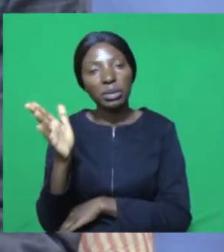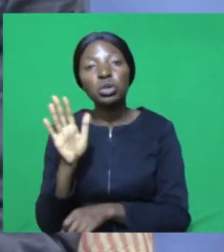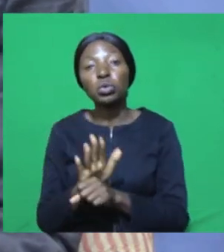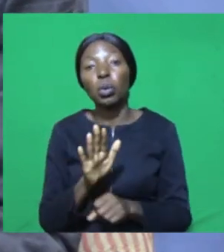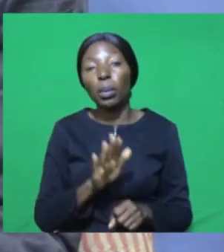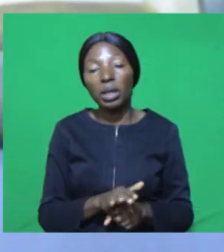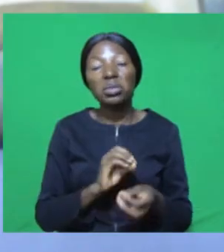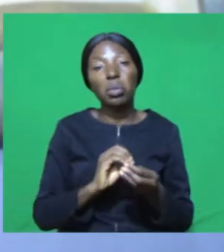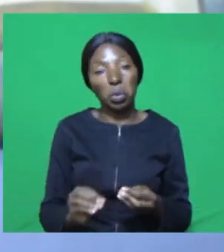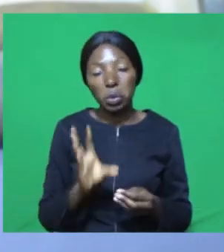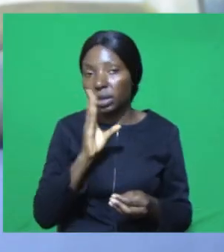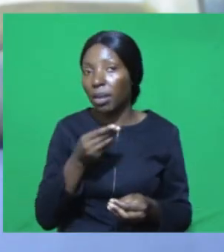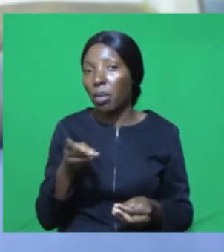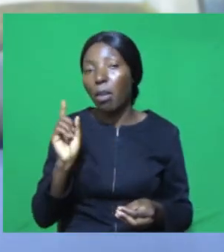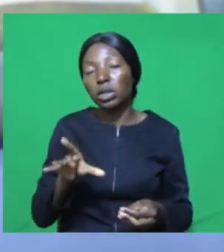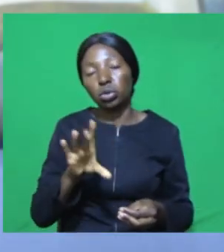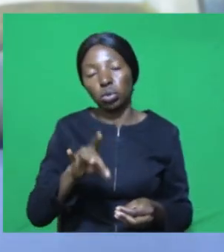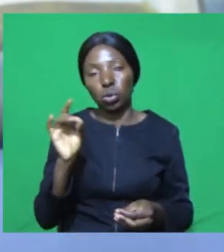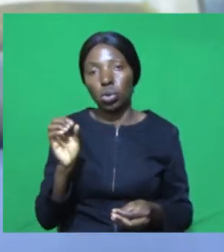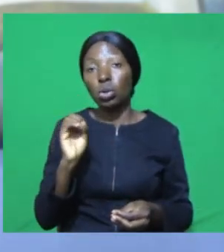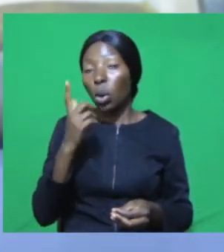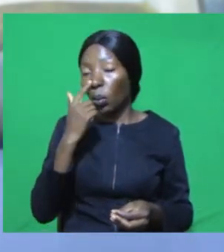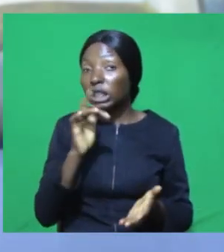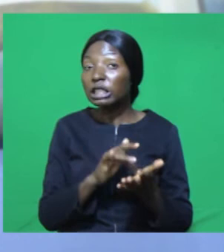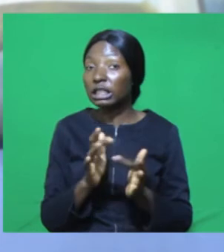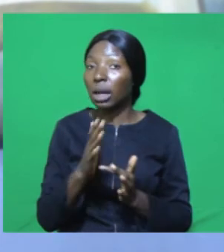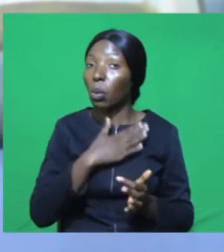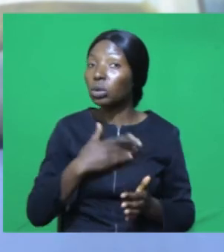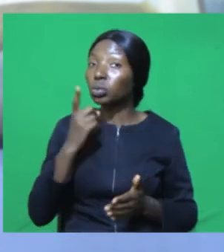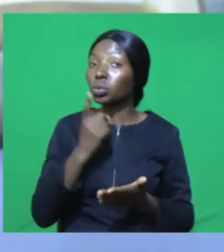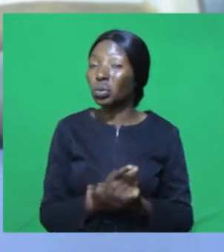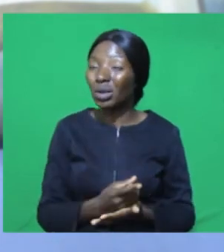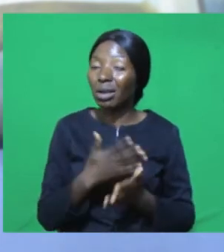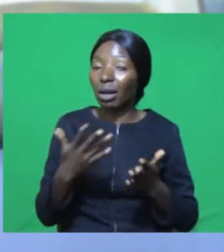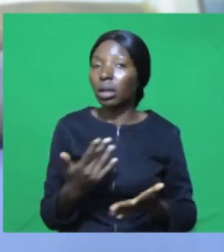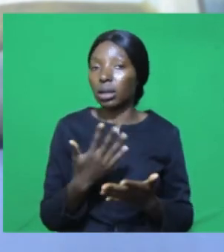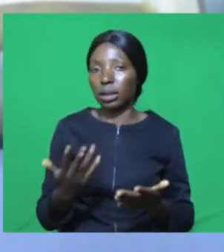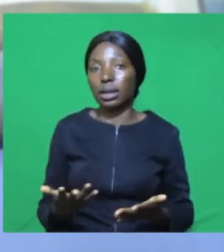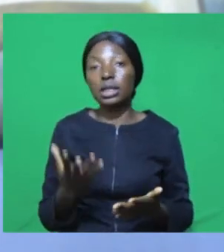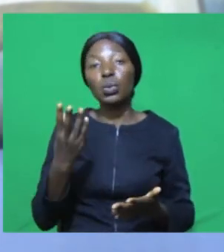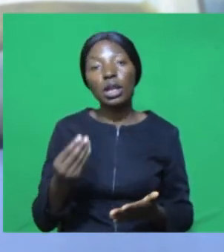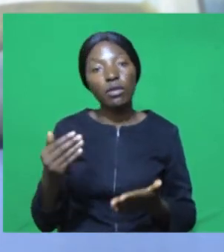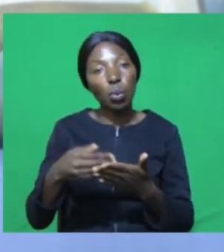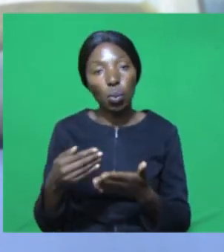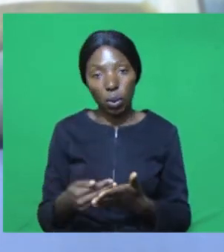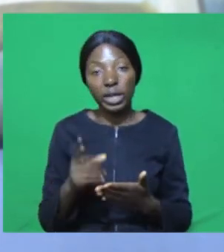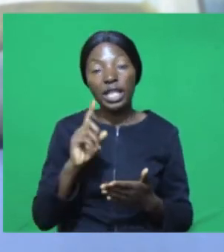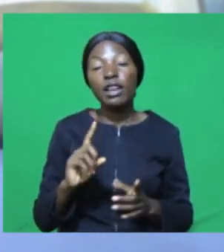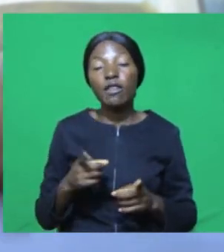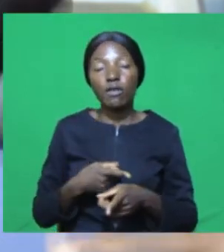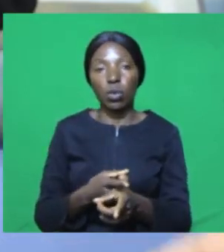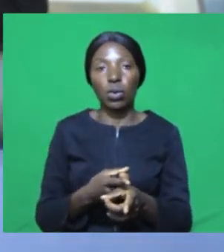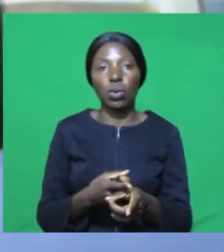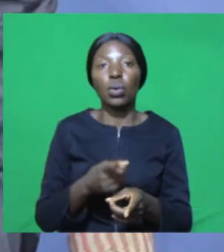Saka pese Jesu paanotora danho guru pane message inotungamira. Ndoiri kunzi